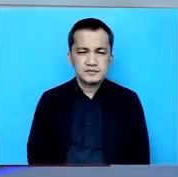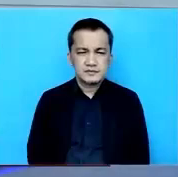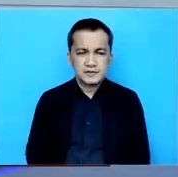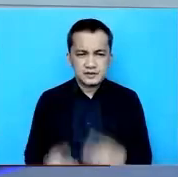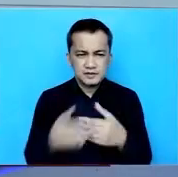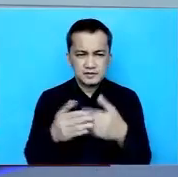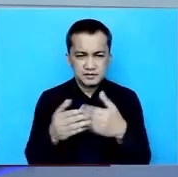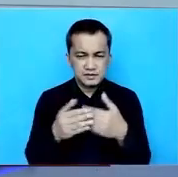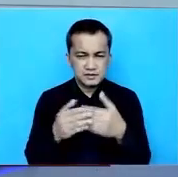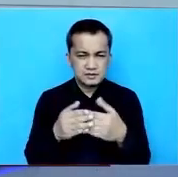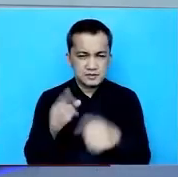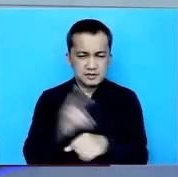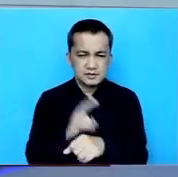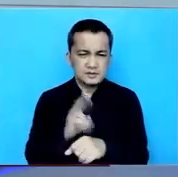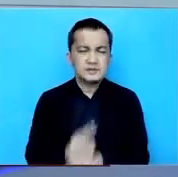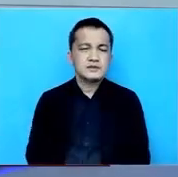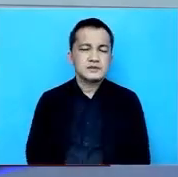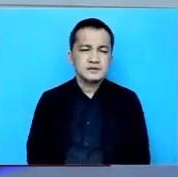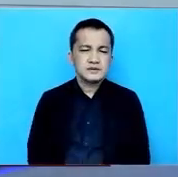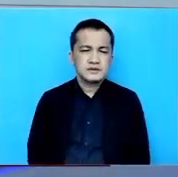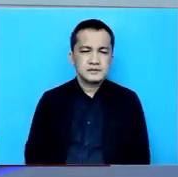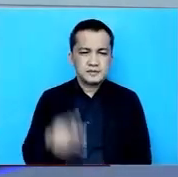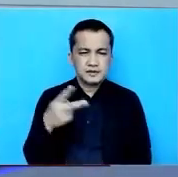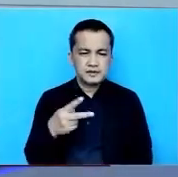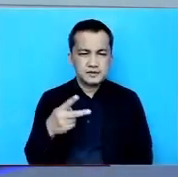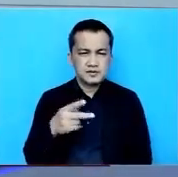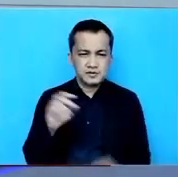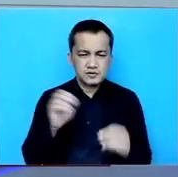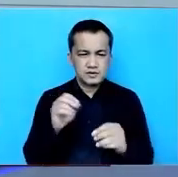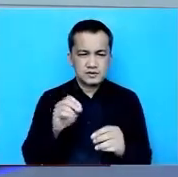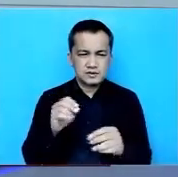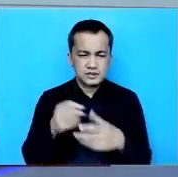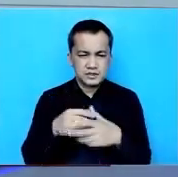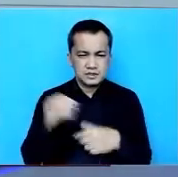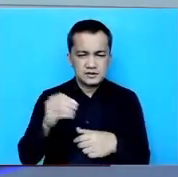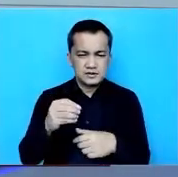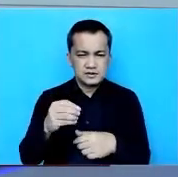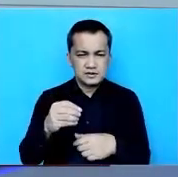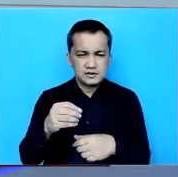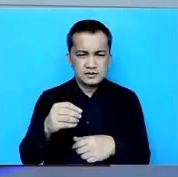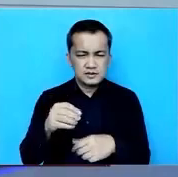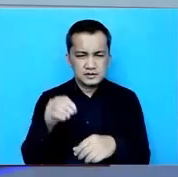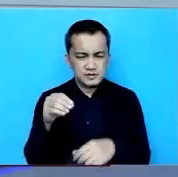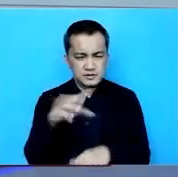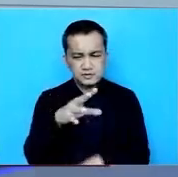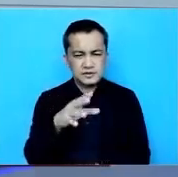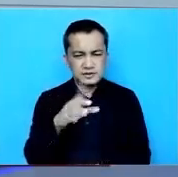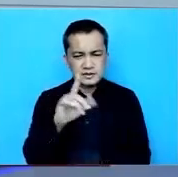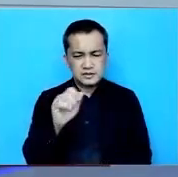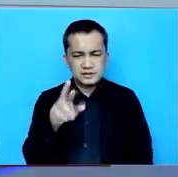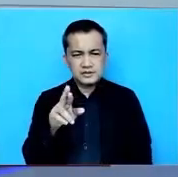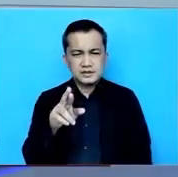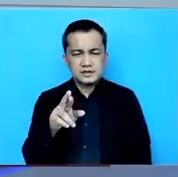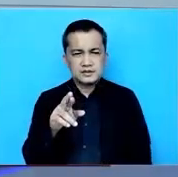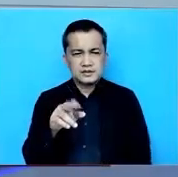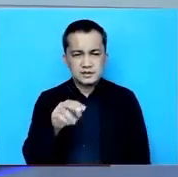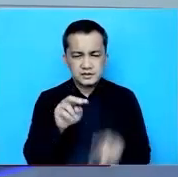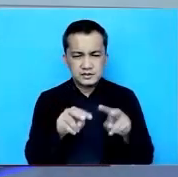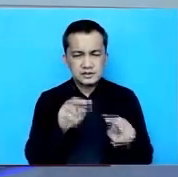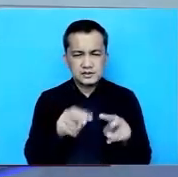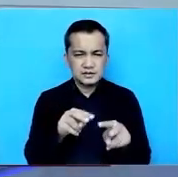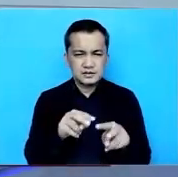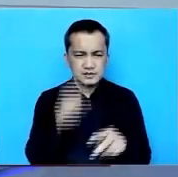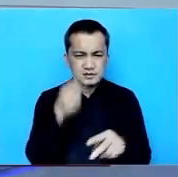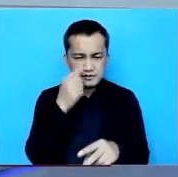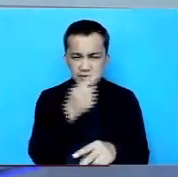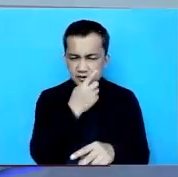ang paggamit nito. At pangalawa, wala itong inilalabas na visible laser o laser na nakikita ng ating